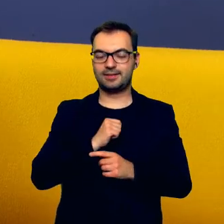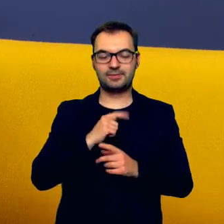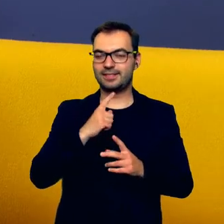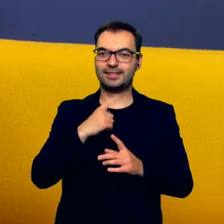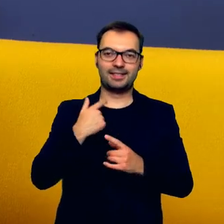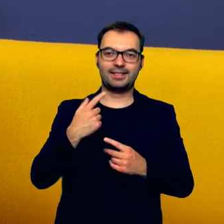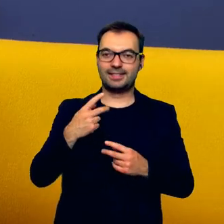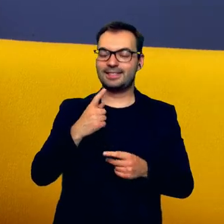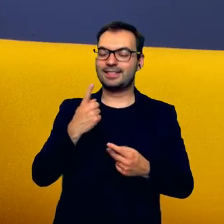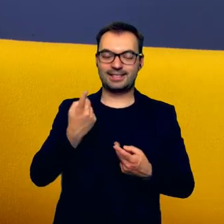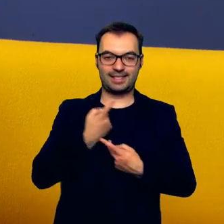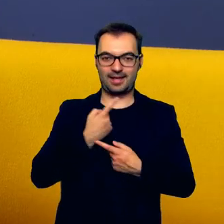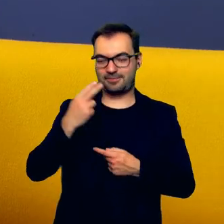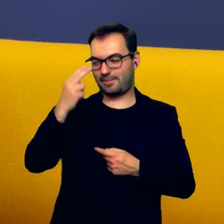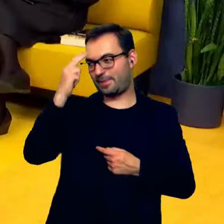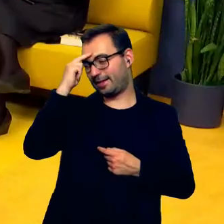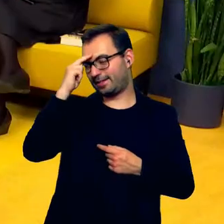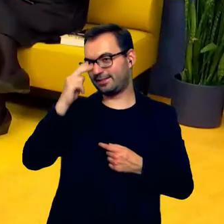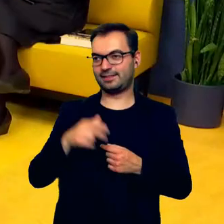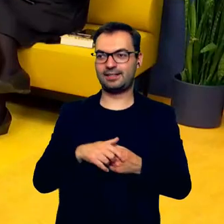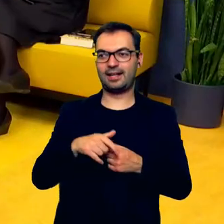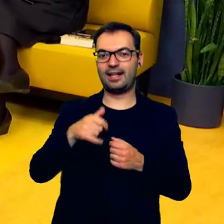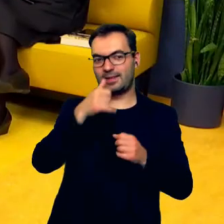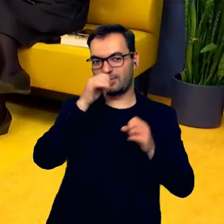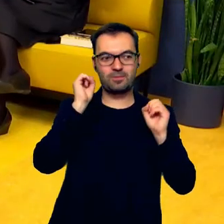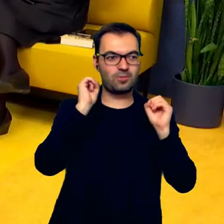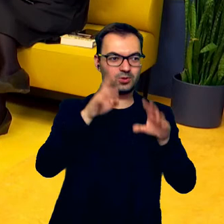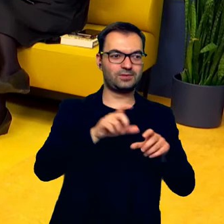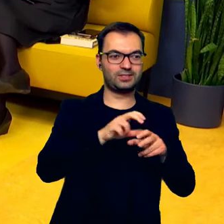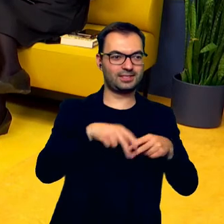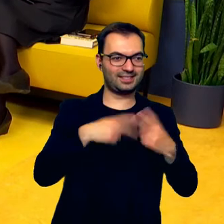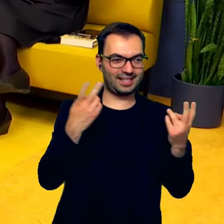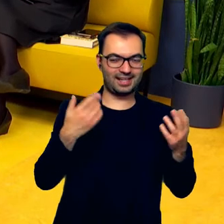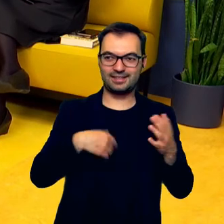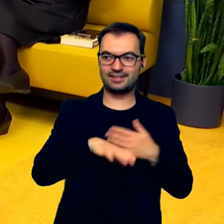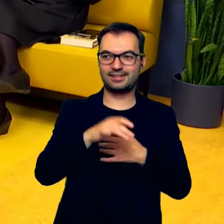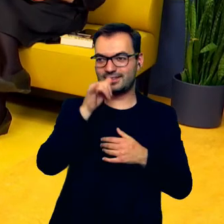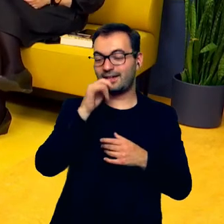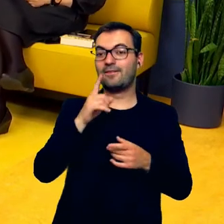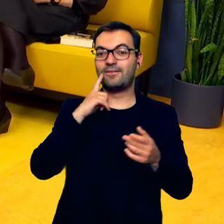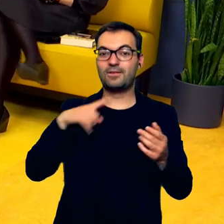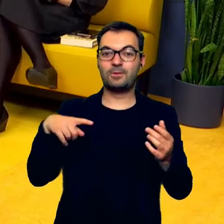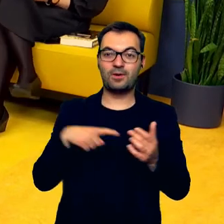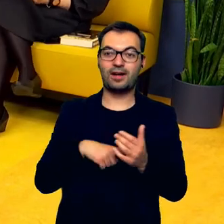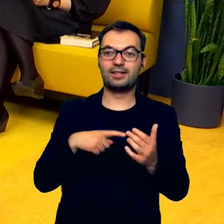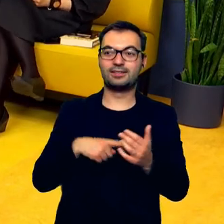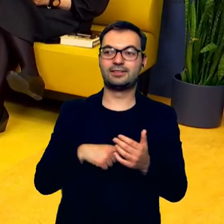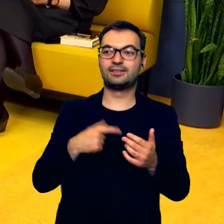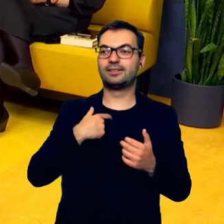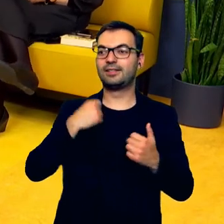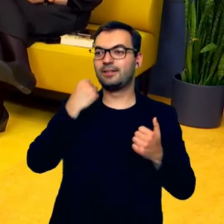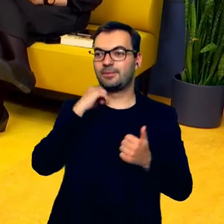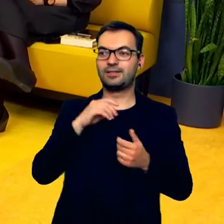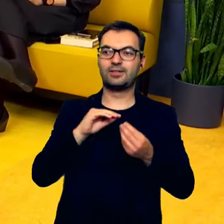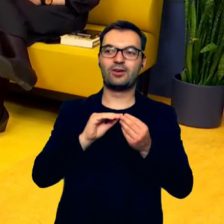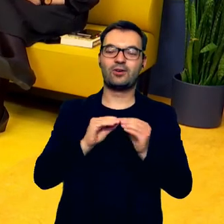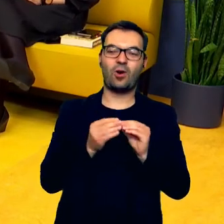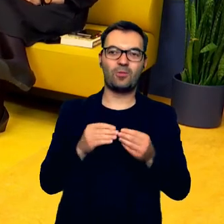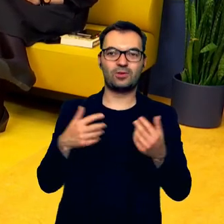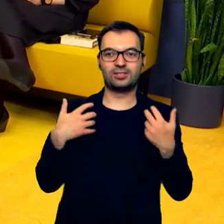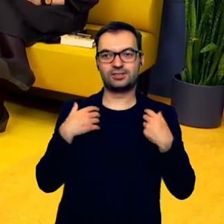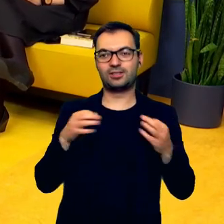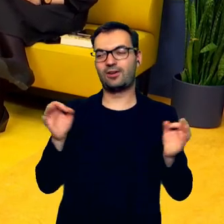siebie ukręciłem. Bo nie można go wypuścić nigdzie w ciągu dnia tego popielskiego, otóż tak? To, wie pani, ja to strasznie komplikuję